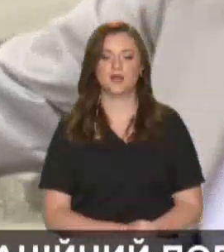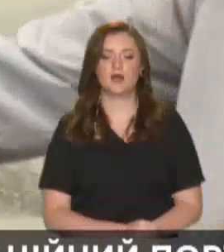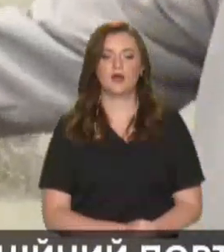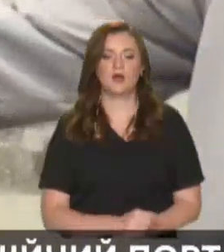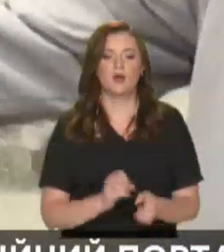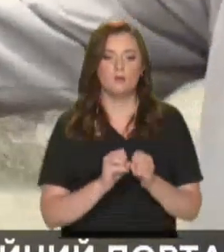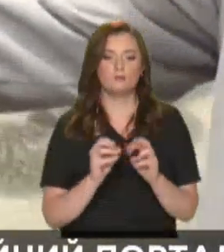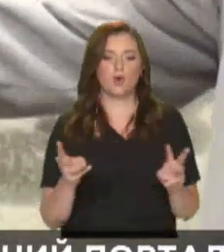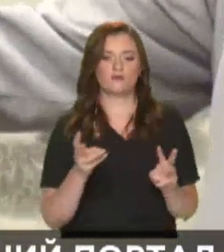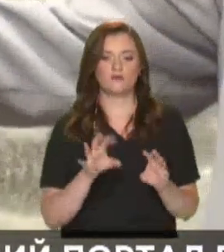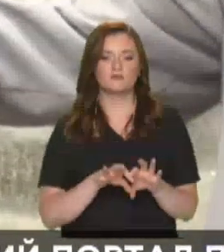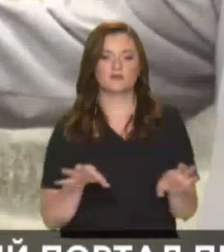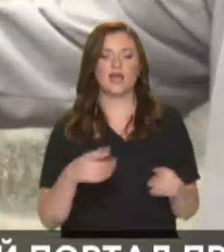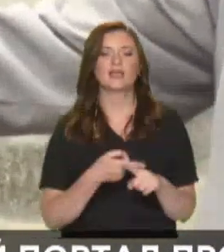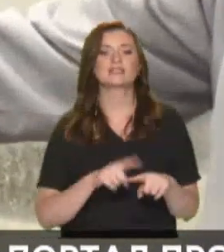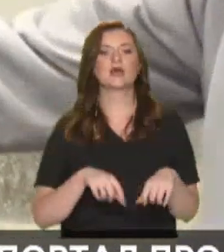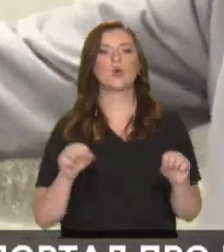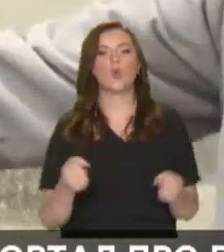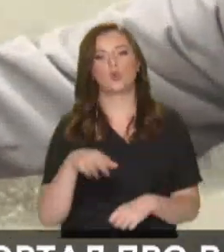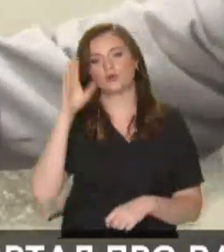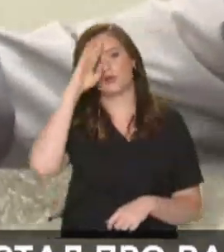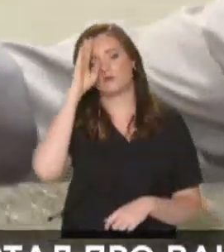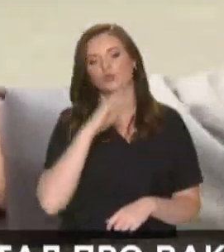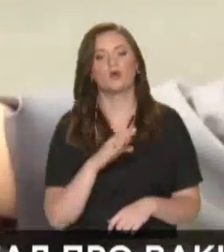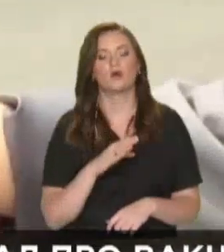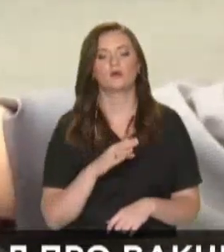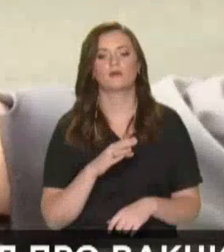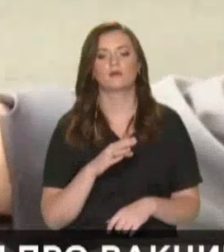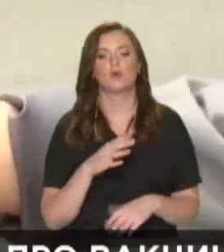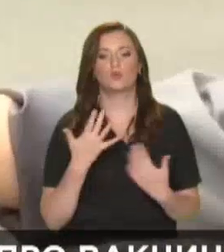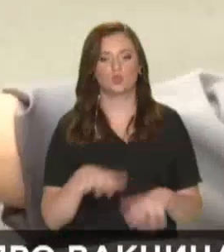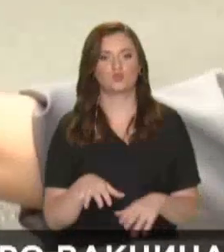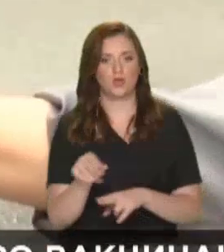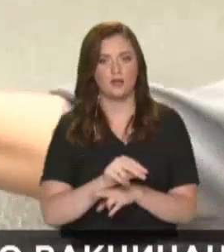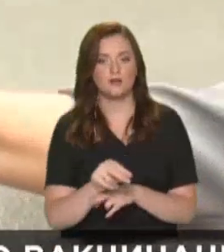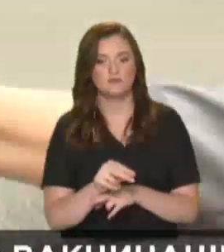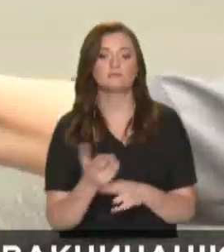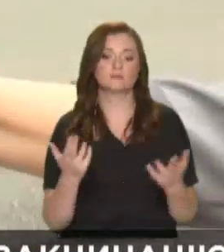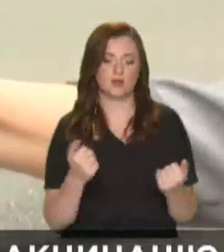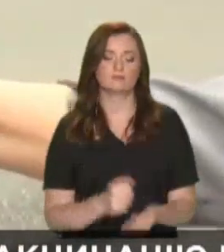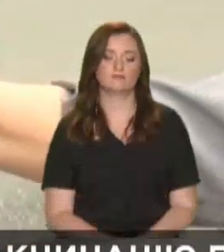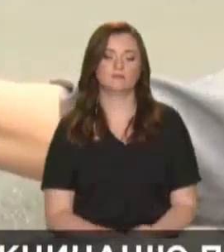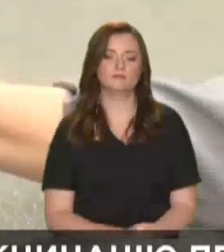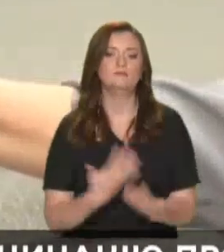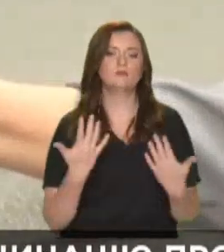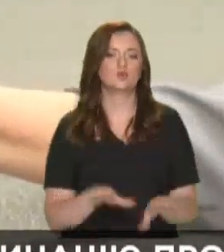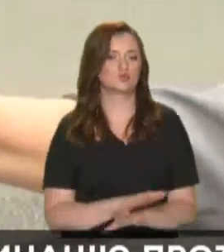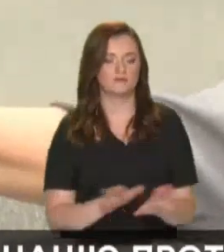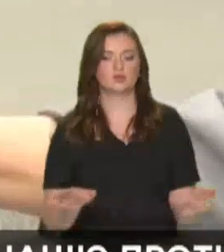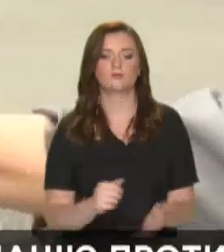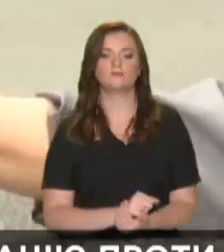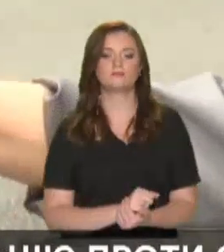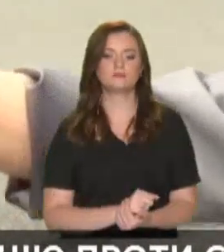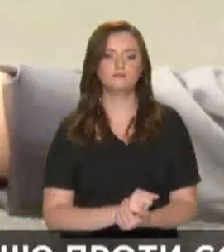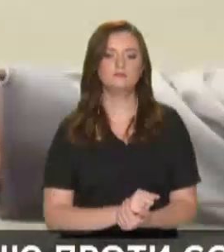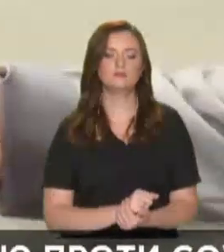Прорив тепломережі? Ні, це холодна вода. То ви вже ліквідували? Да. Вже все закрили.